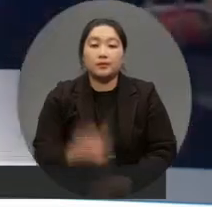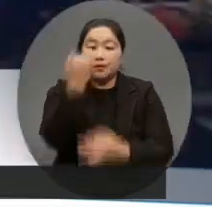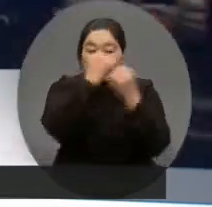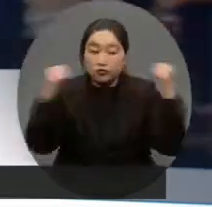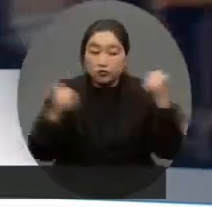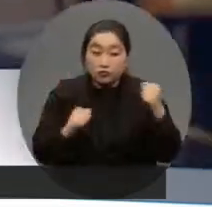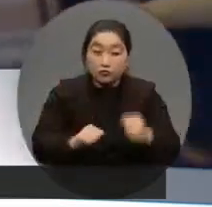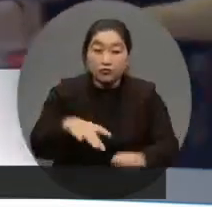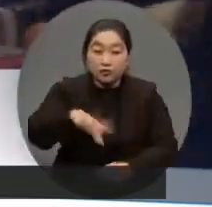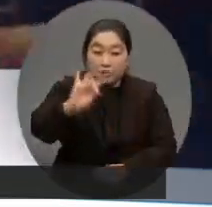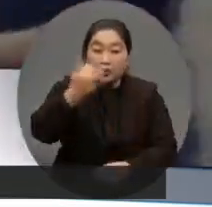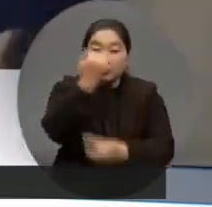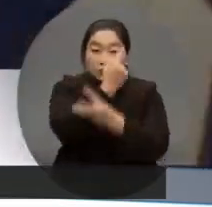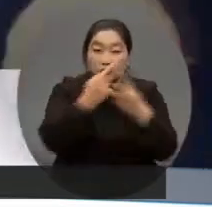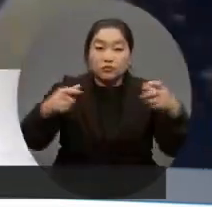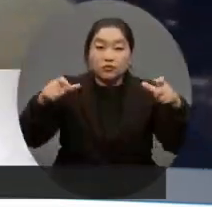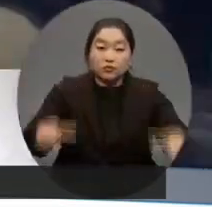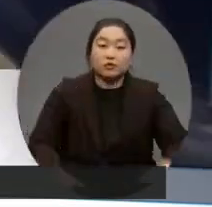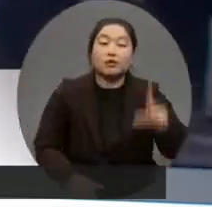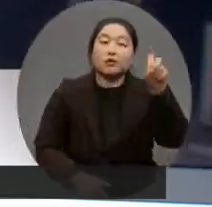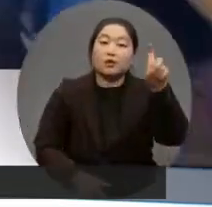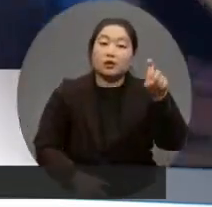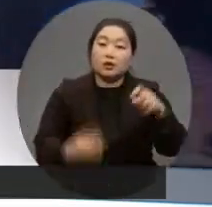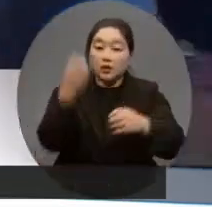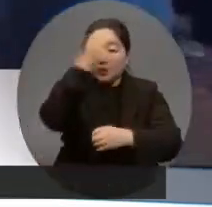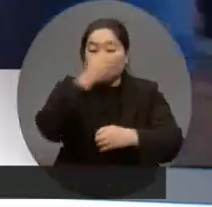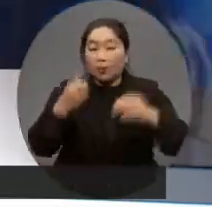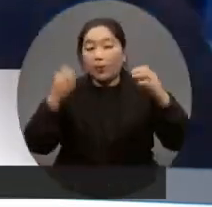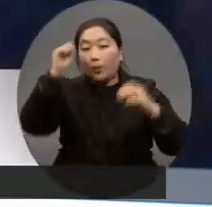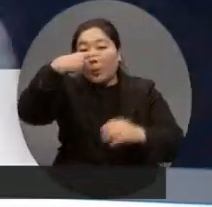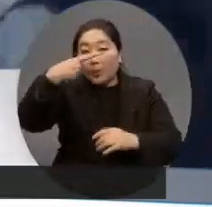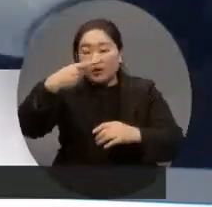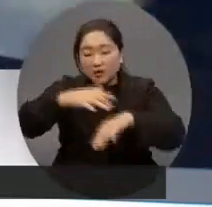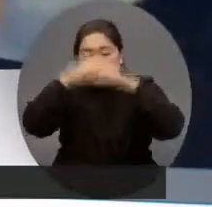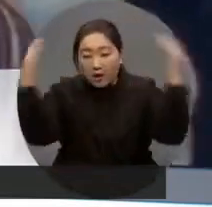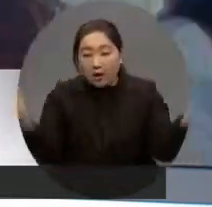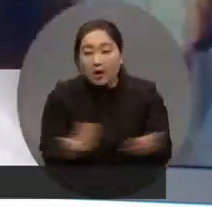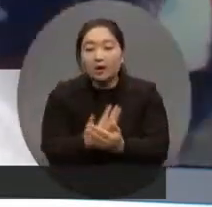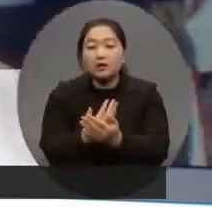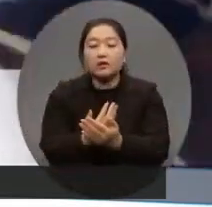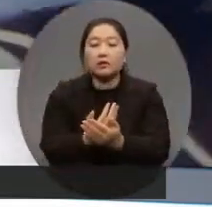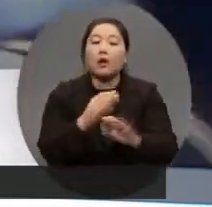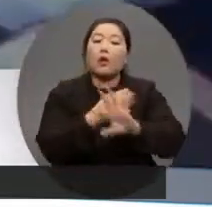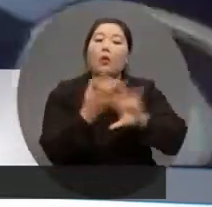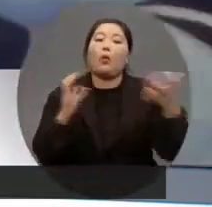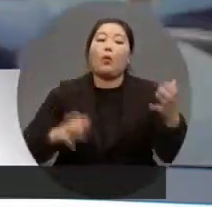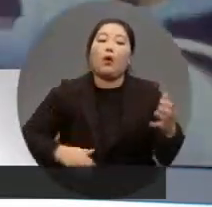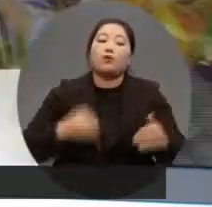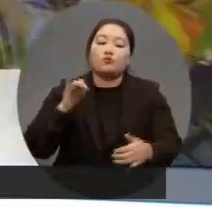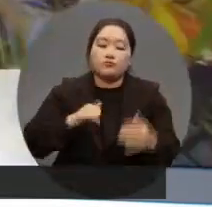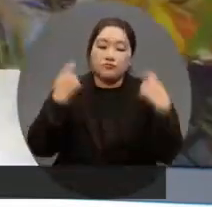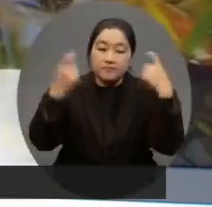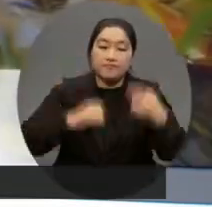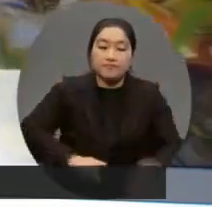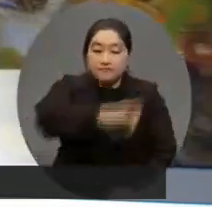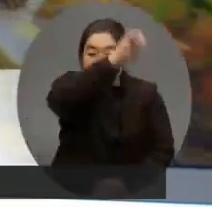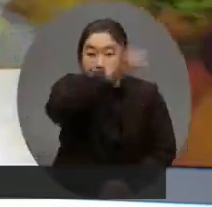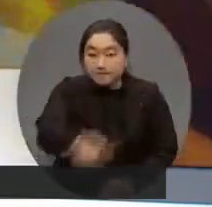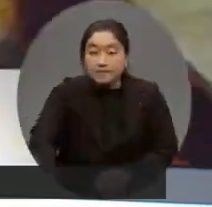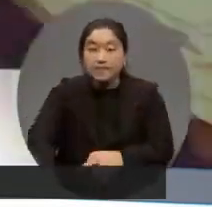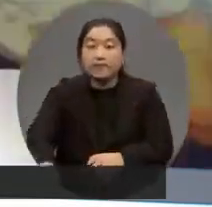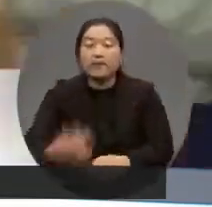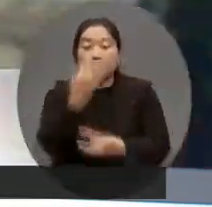충북에서 최초로 충주 지역 11개 고등학교 1학년 전원이 수학여행을 해외로 다녀왔습니다.